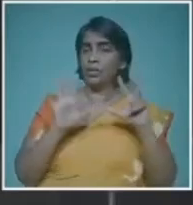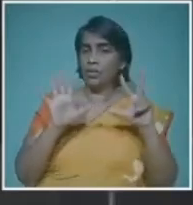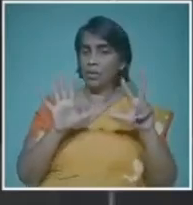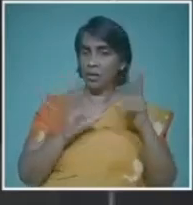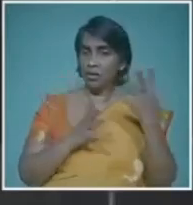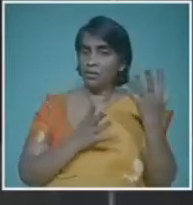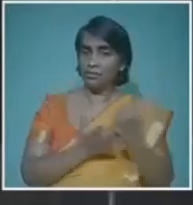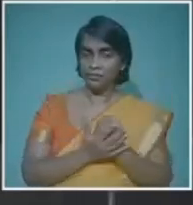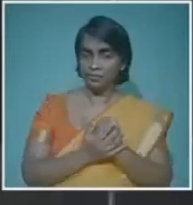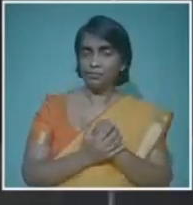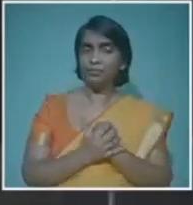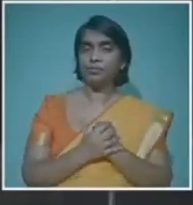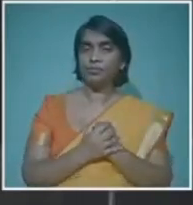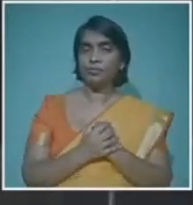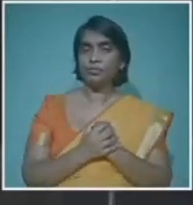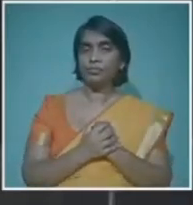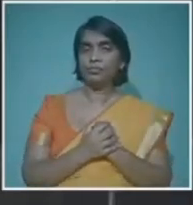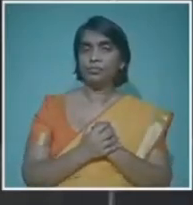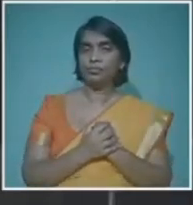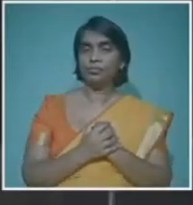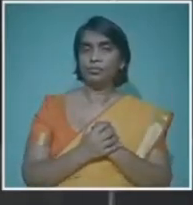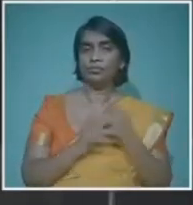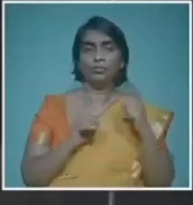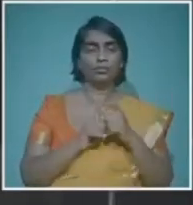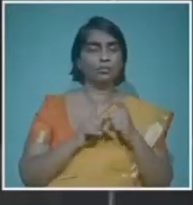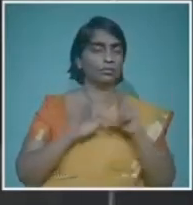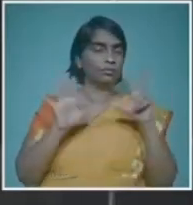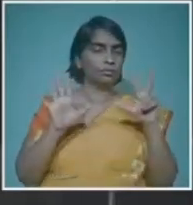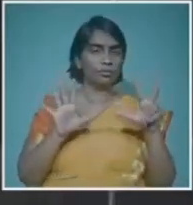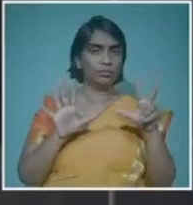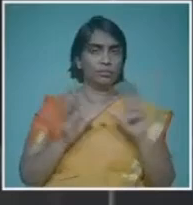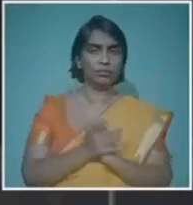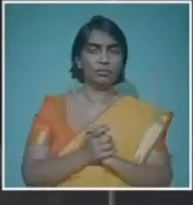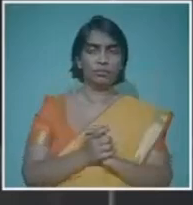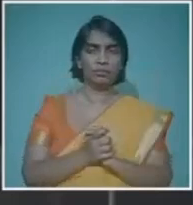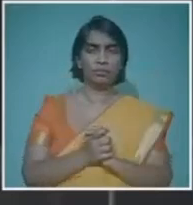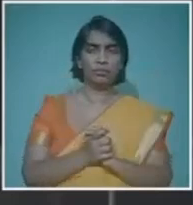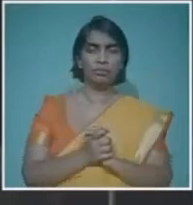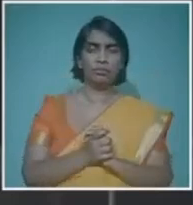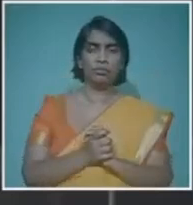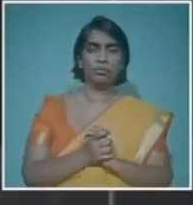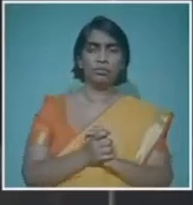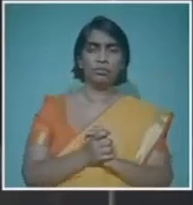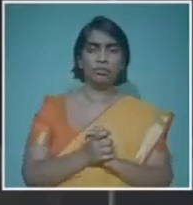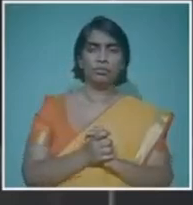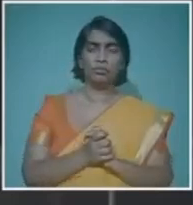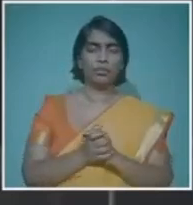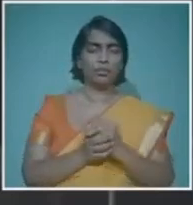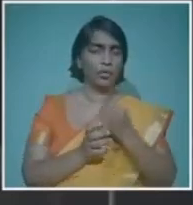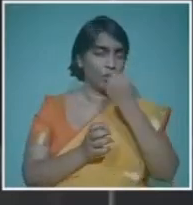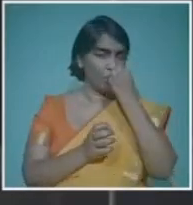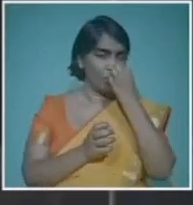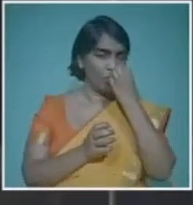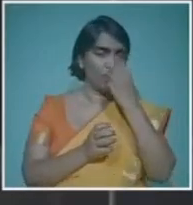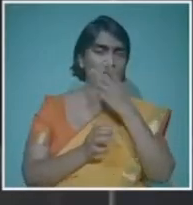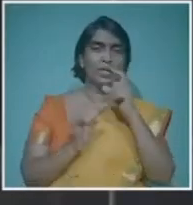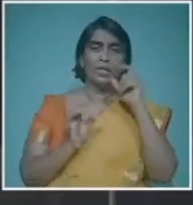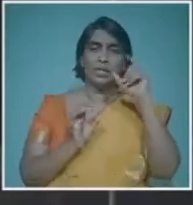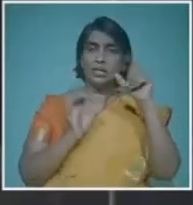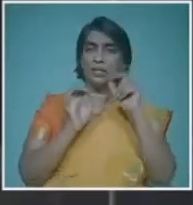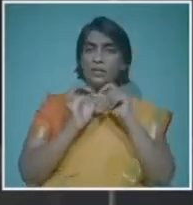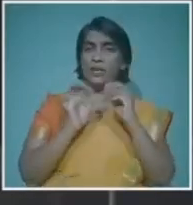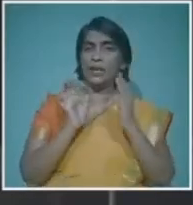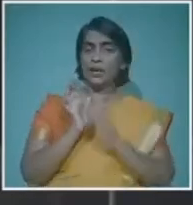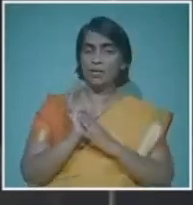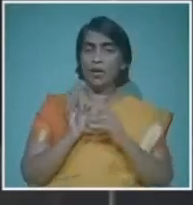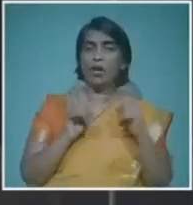ගත්තොත් හරි ඒ ඩොලර් 8 කියන්නේ මේ තියෙන්නේ හොංකොං වලින් CBM එකකට යන්නේ